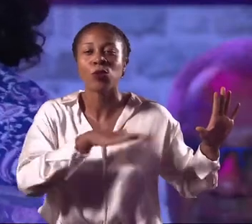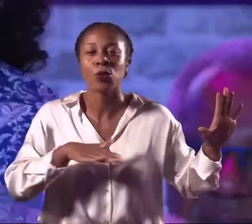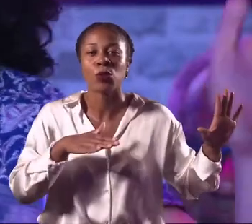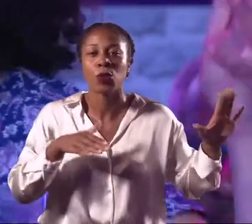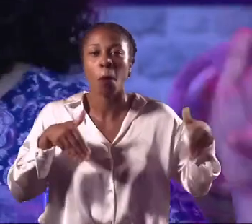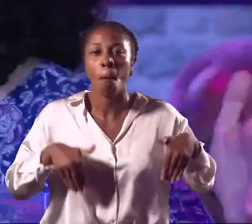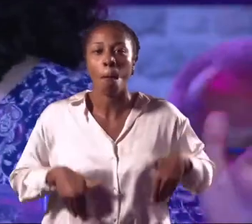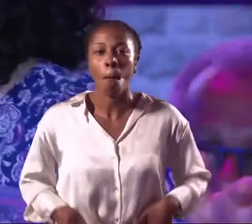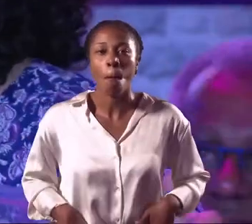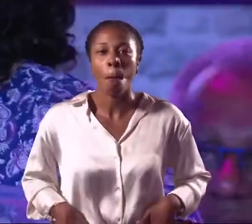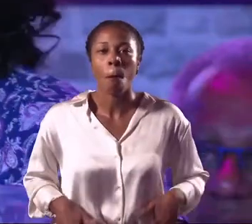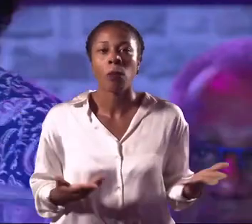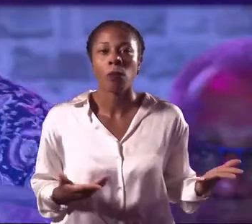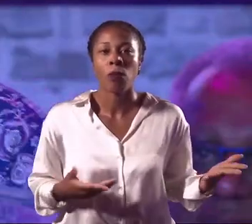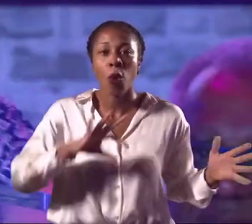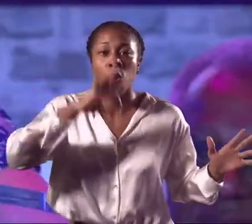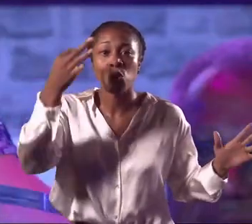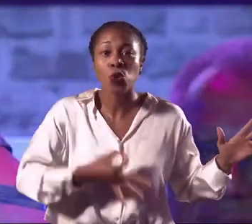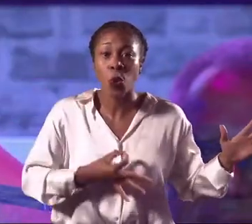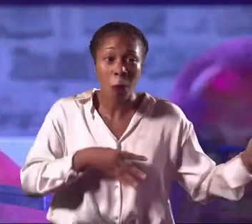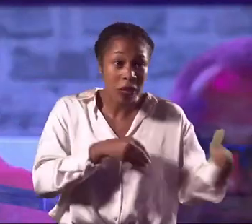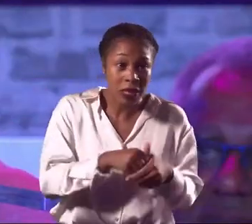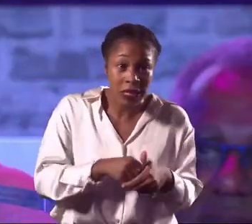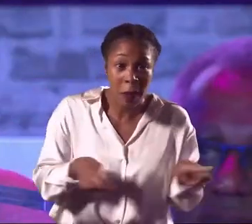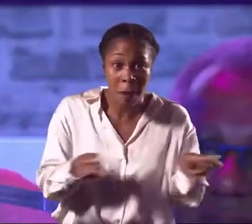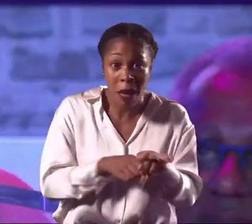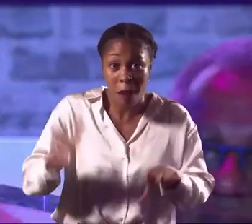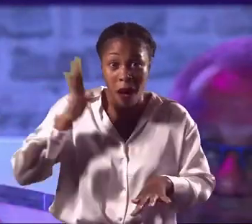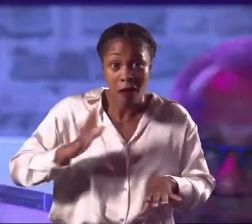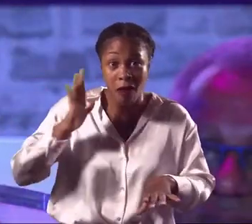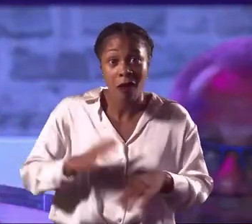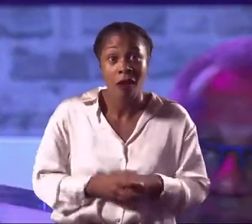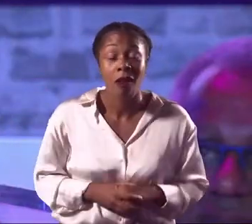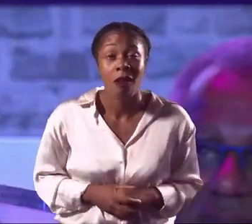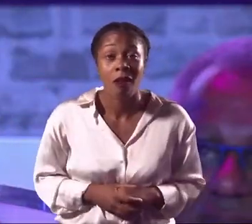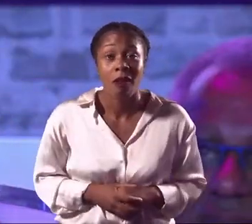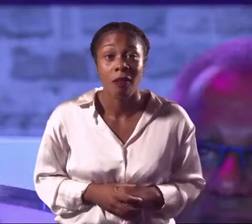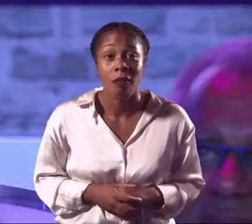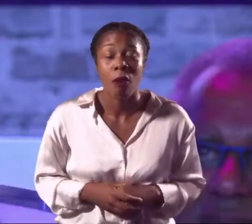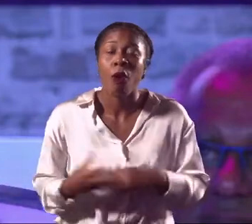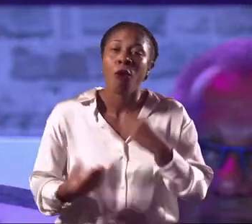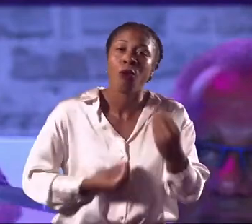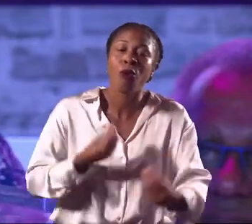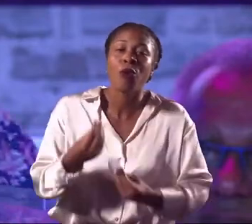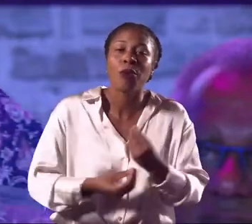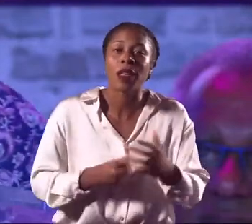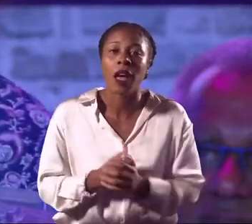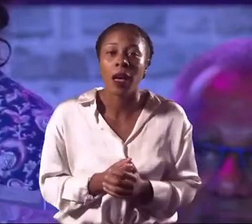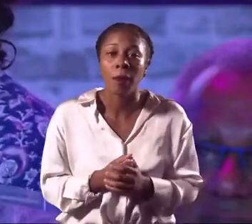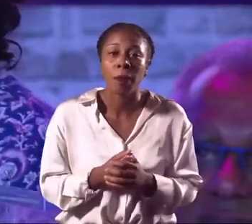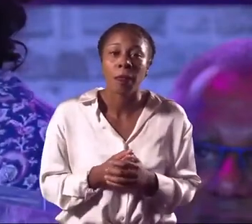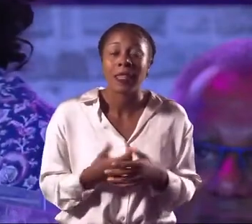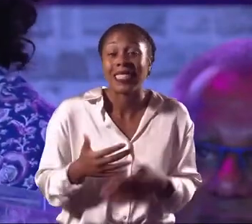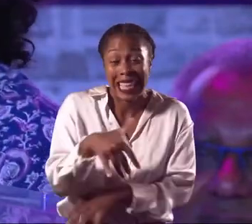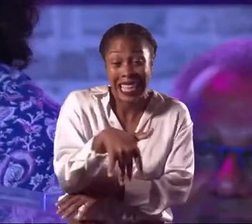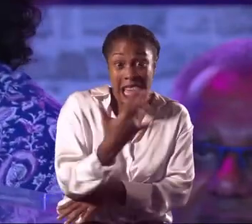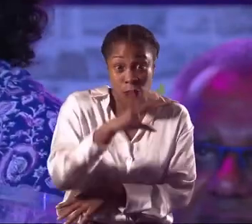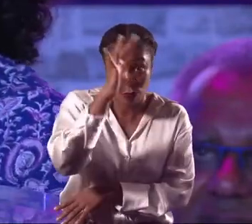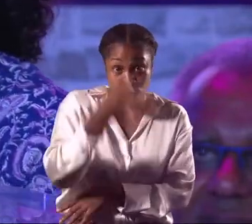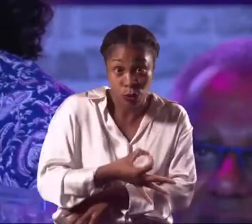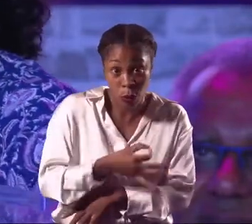soit le même taux de participation que lors des précédentes élections européennes, où 15% des Guadeloupéens